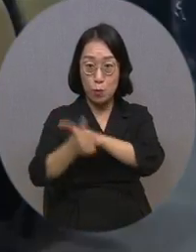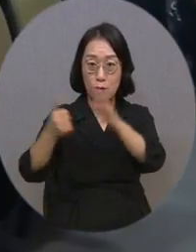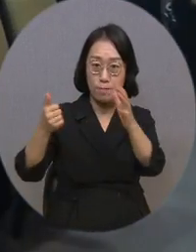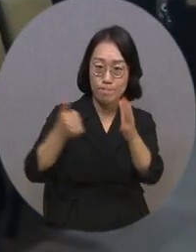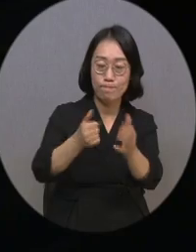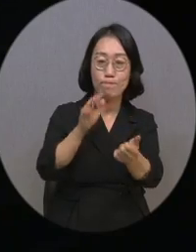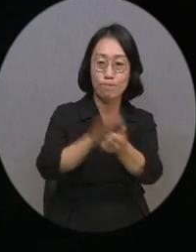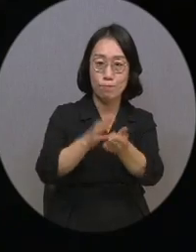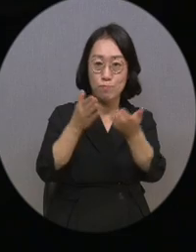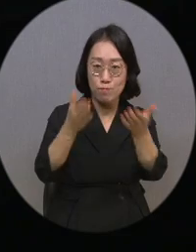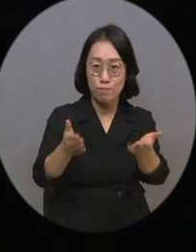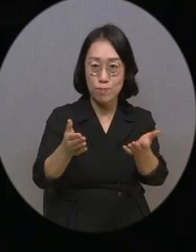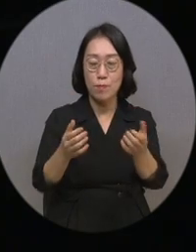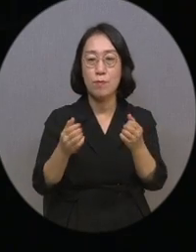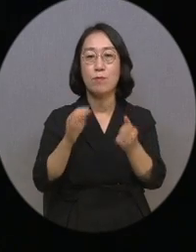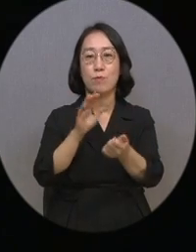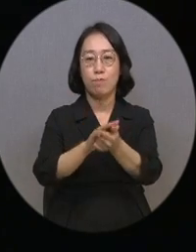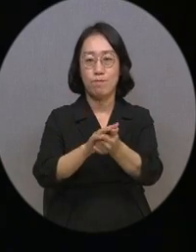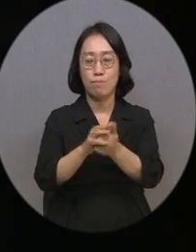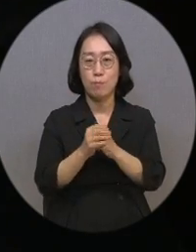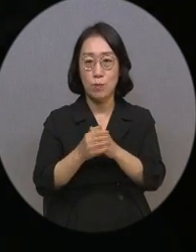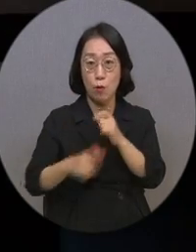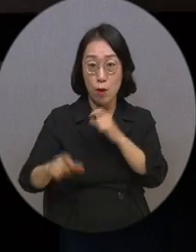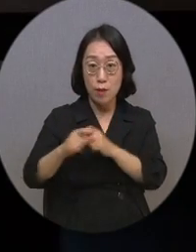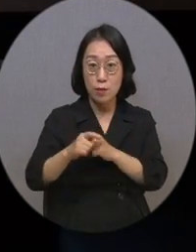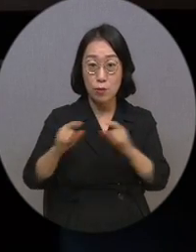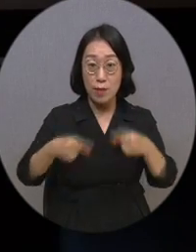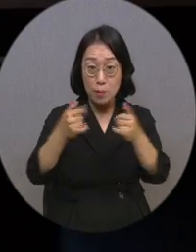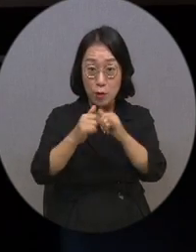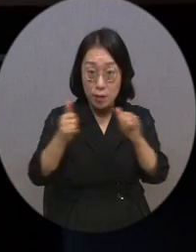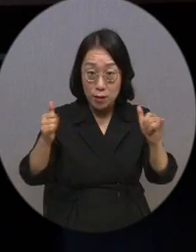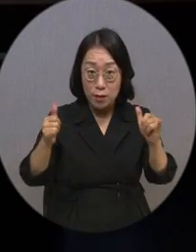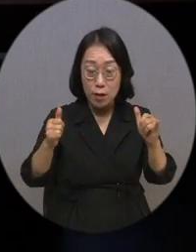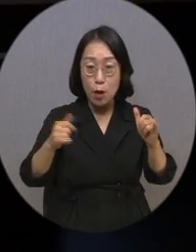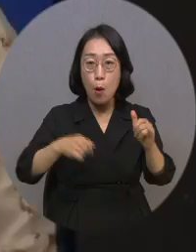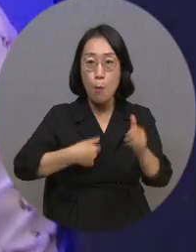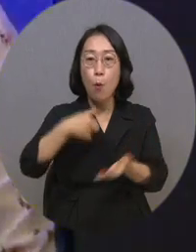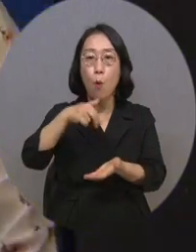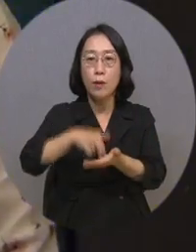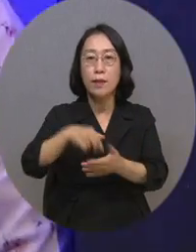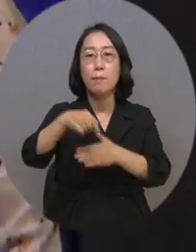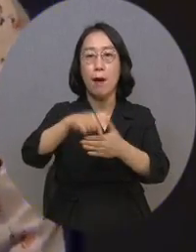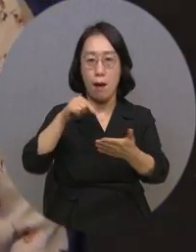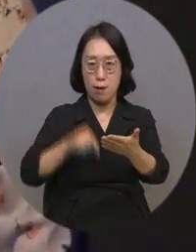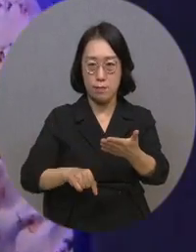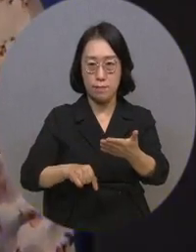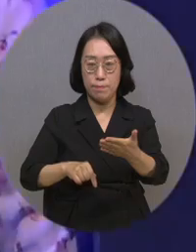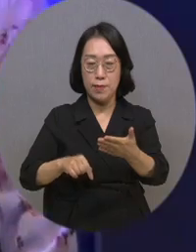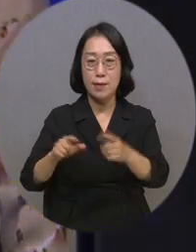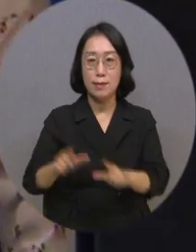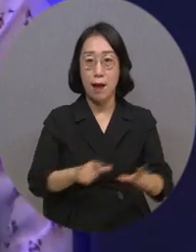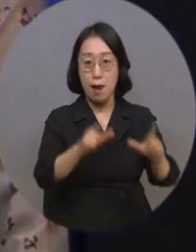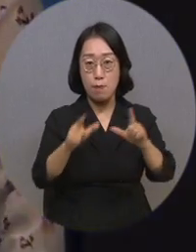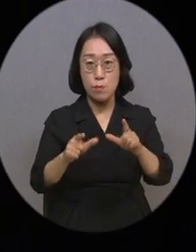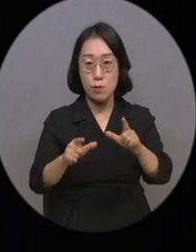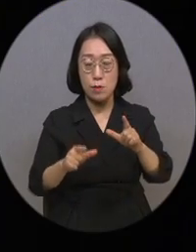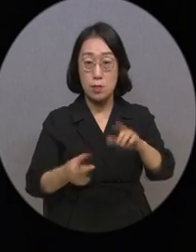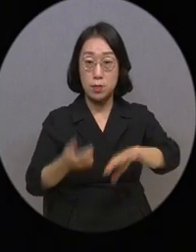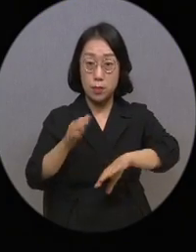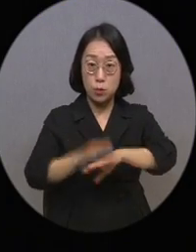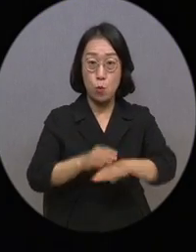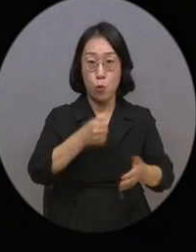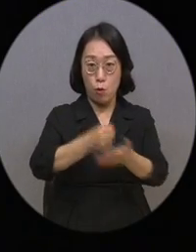단원들을 응원했습니다. 배우들은 장애인 당사자의 마음, 자신의 삶을 스스로